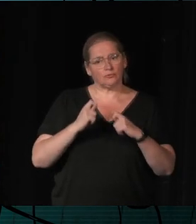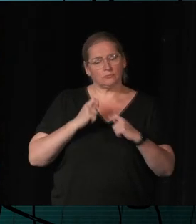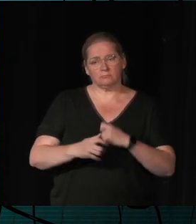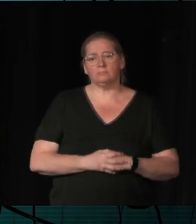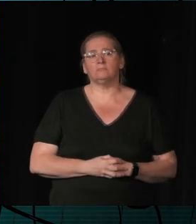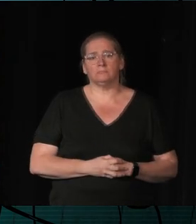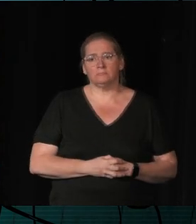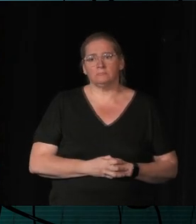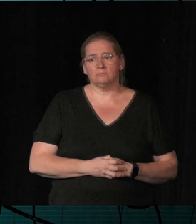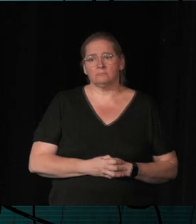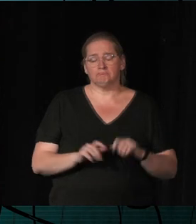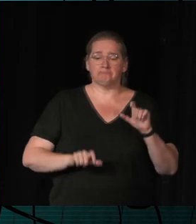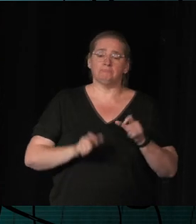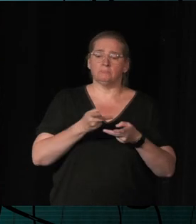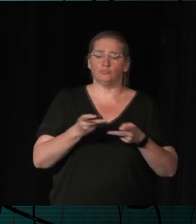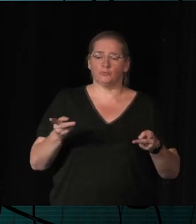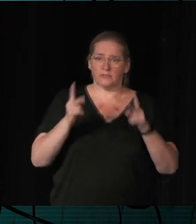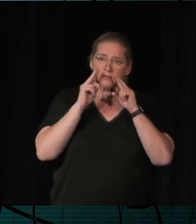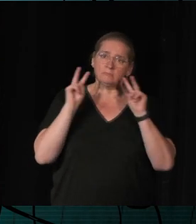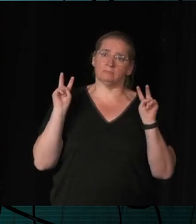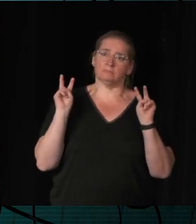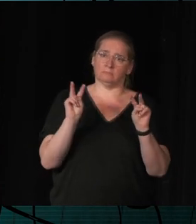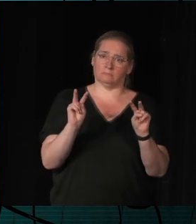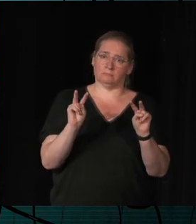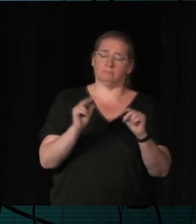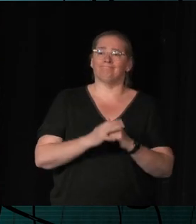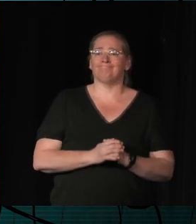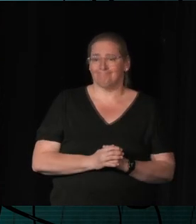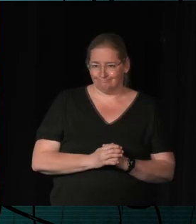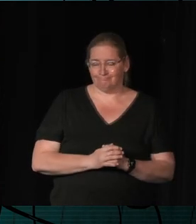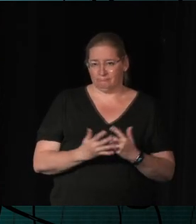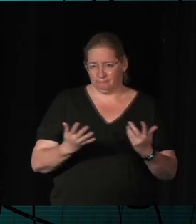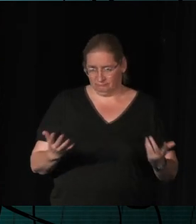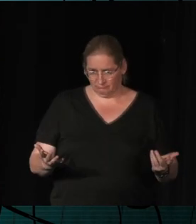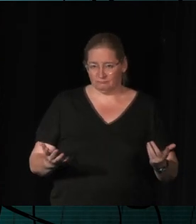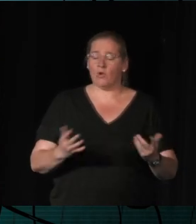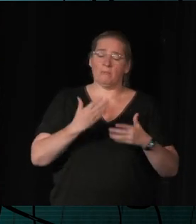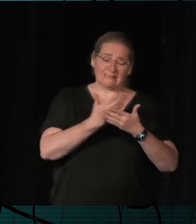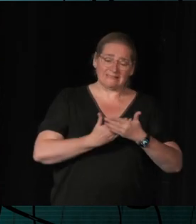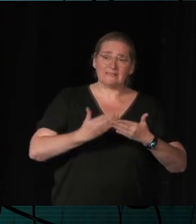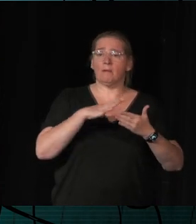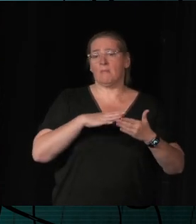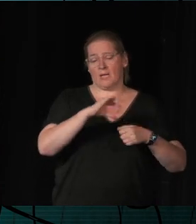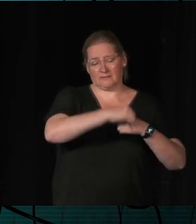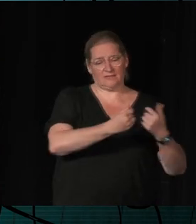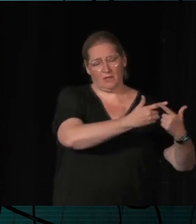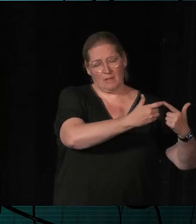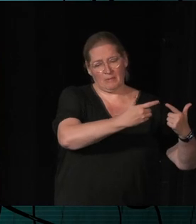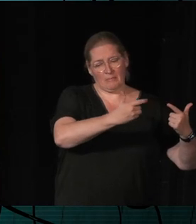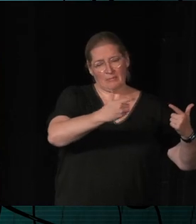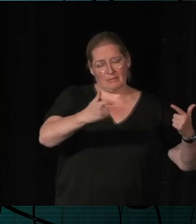existe, aux yeux du grand public, vraiment très clairement, plusieurs formes de cinéma, là où jeu vidéo sera toujours perçu, enfin, en tout cas par le grand public